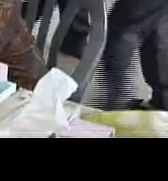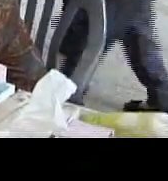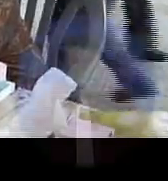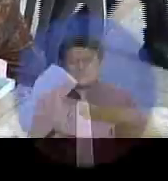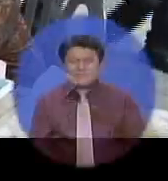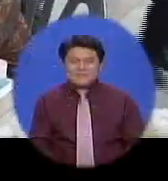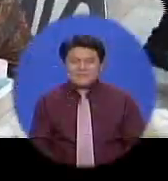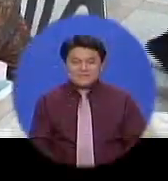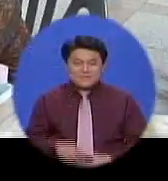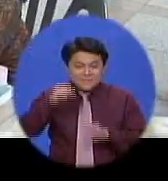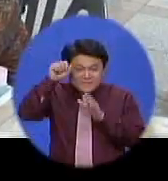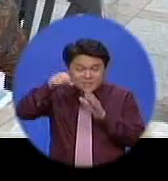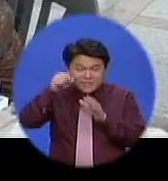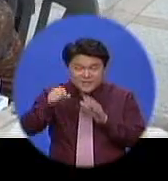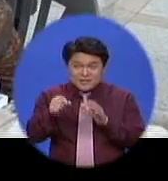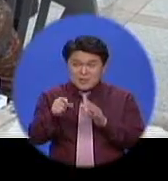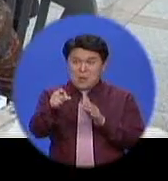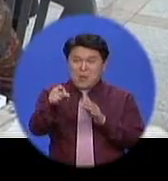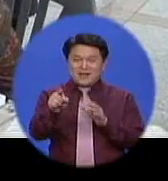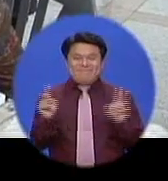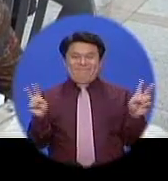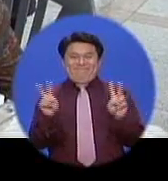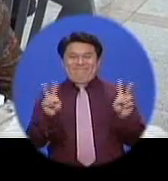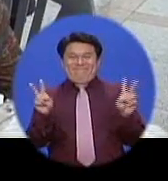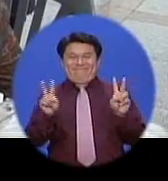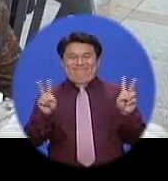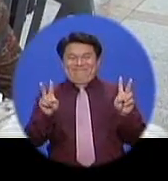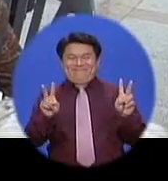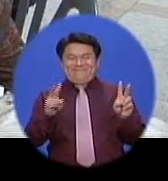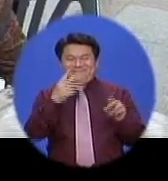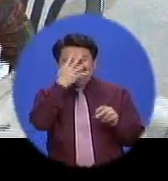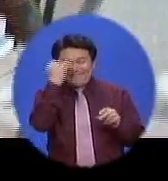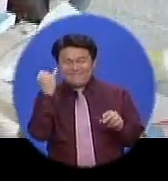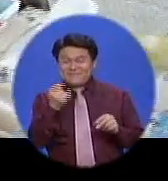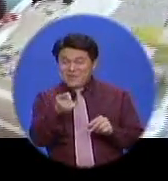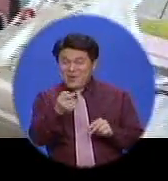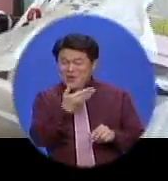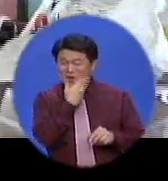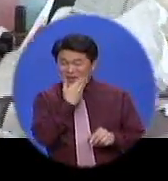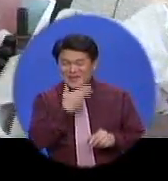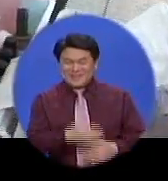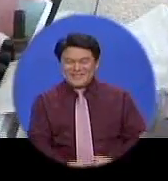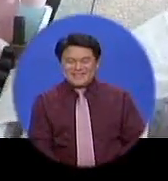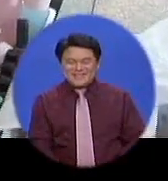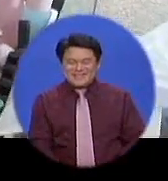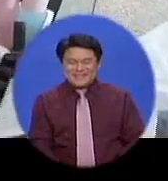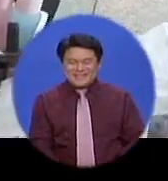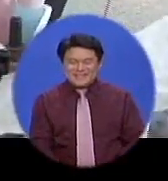카메라를 보시고 브이를 보이시는 어머님. 귀여우세요.